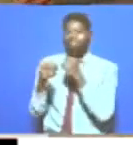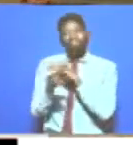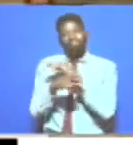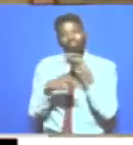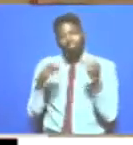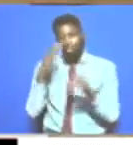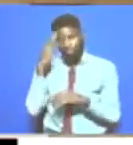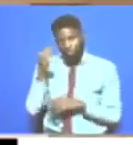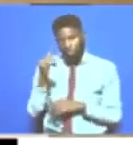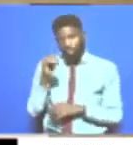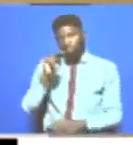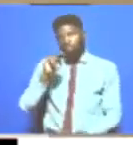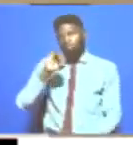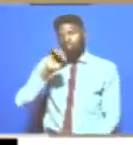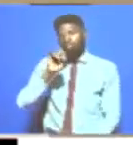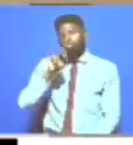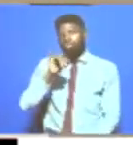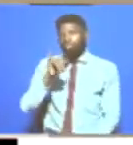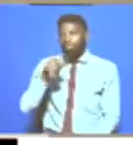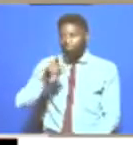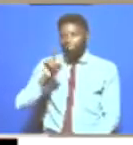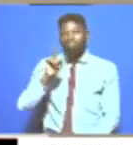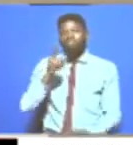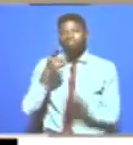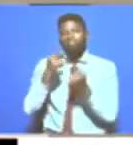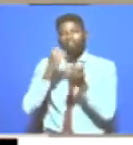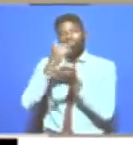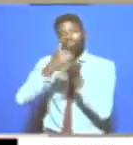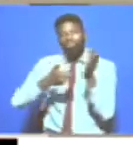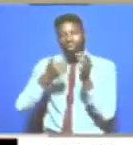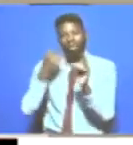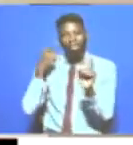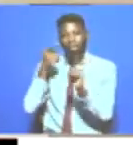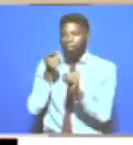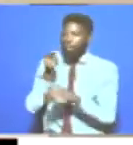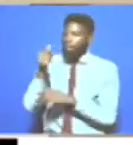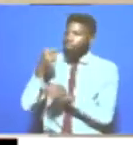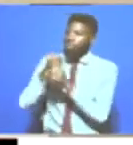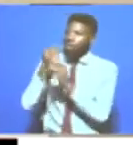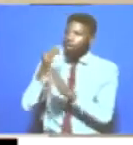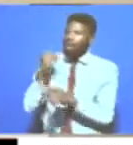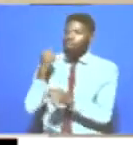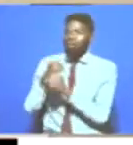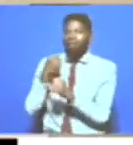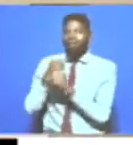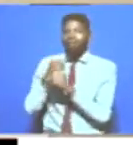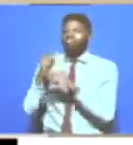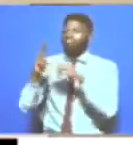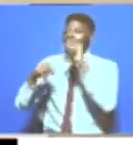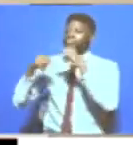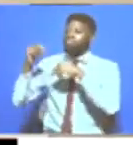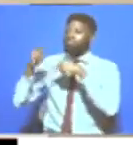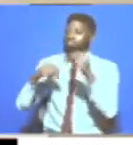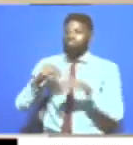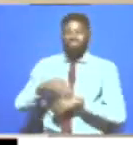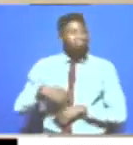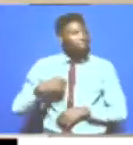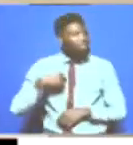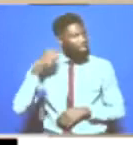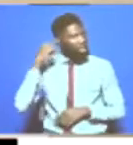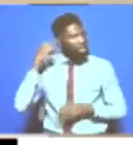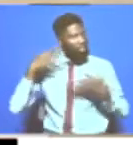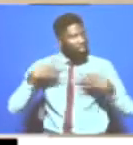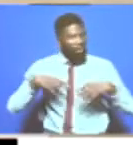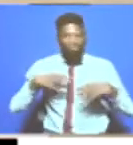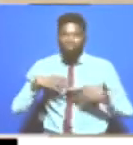withdrawn the money to pay off construction workers working at her site. Sasa mimi nisikia watu wakisema watu